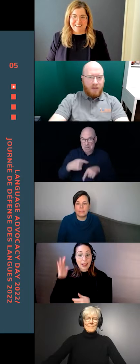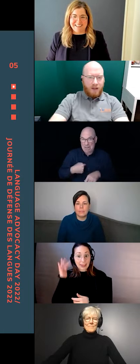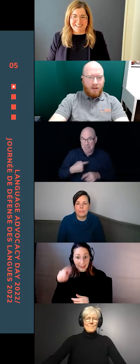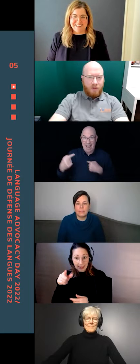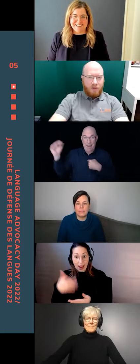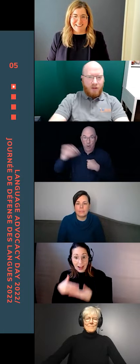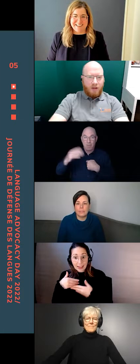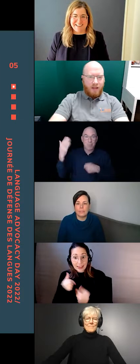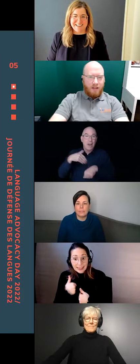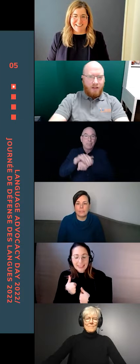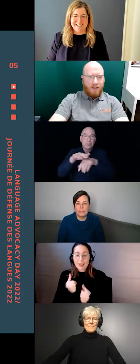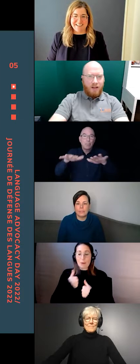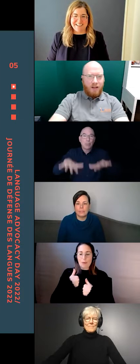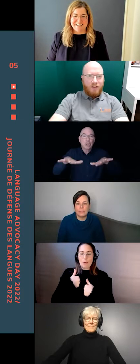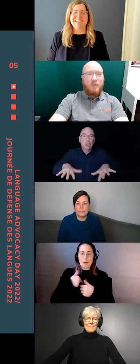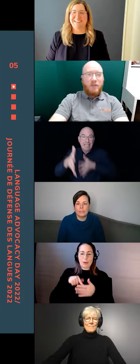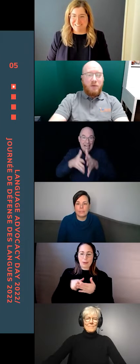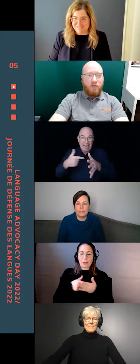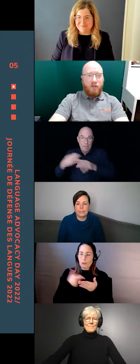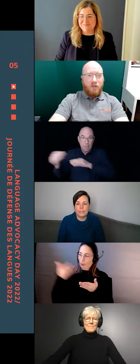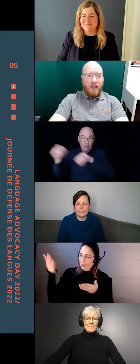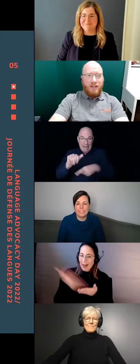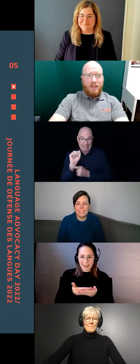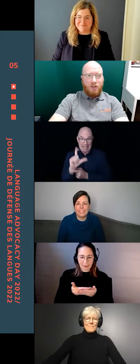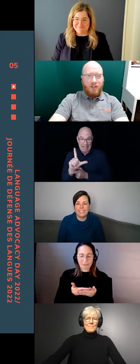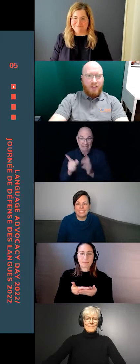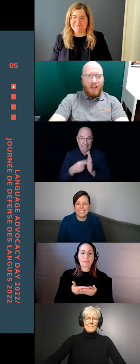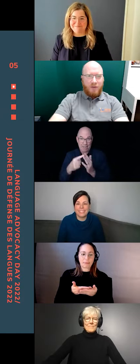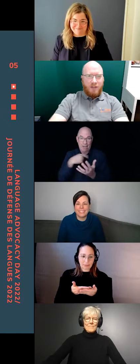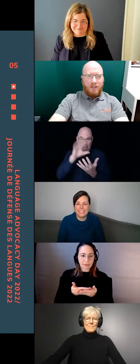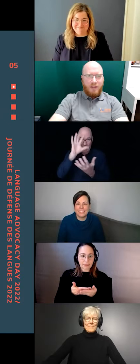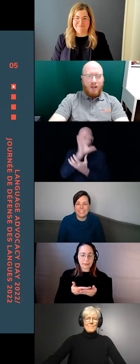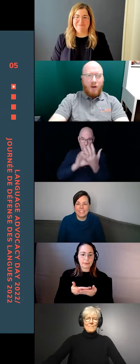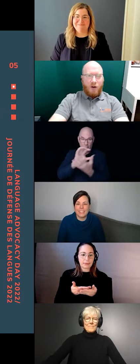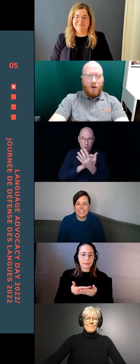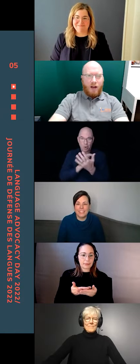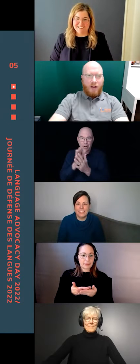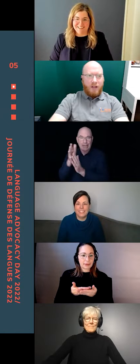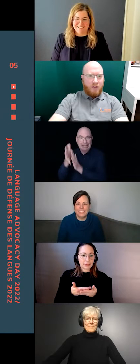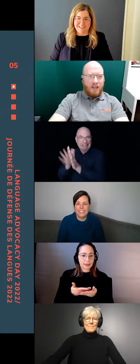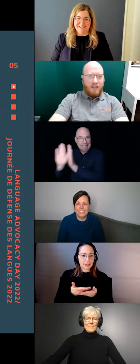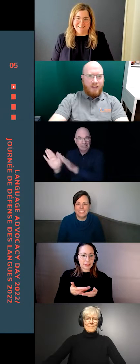Parce que Cynthia va m'aider. Quand je suis venu ici au début,